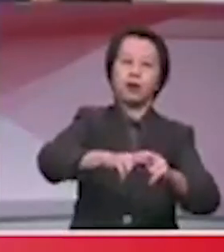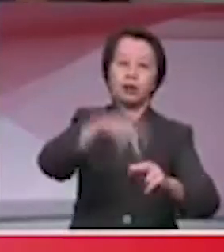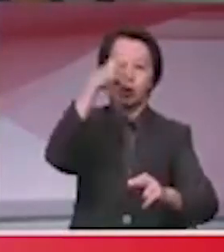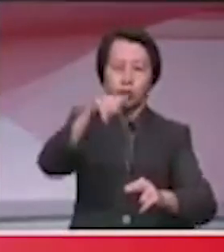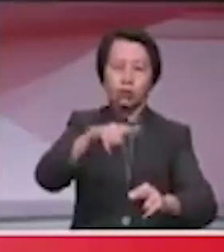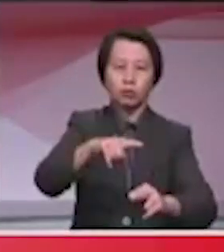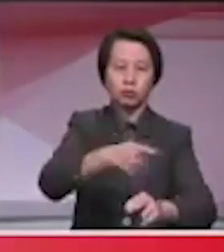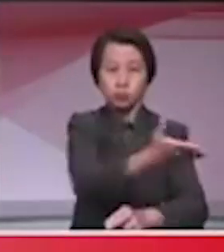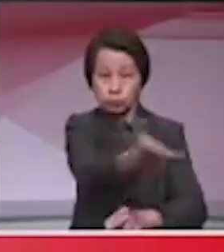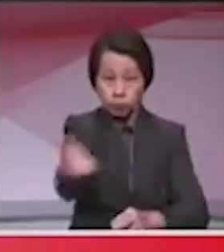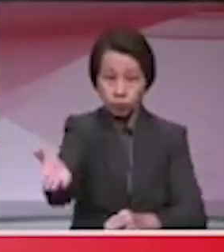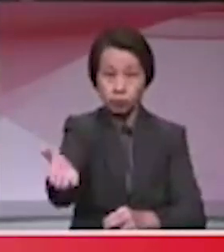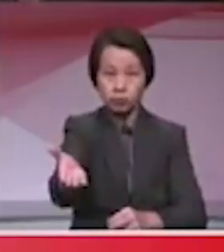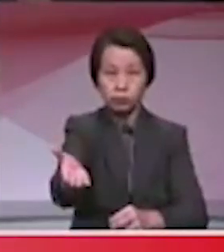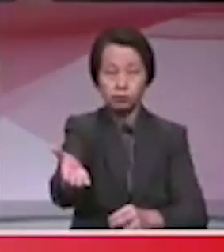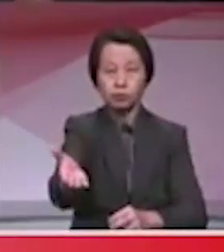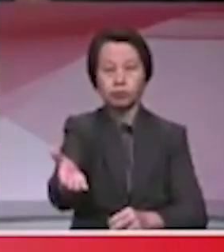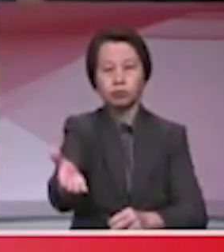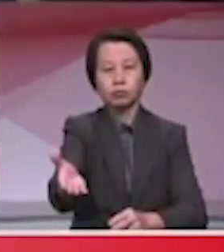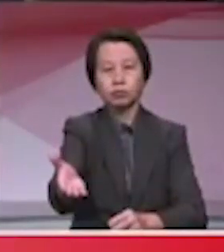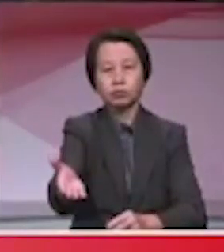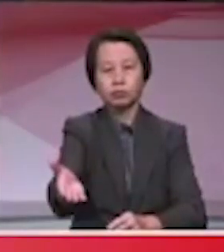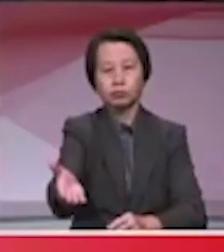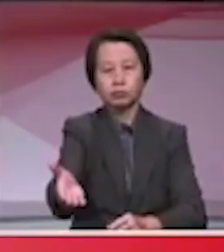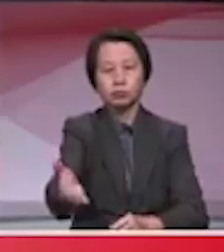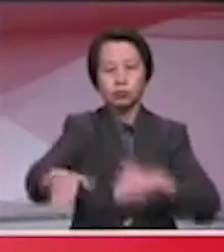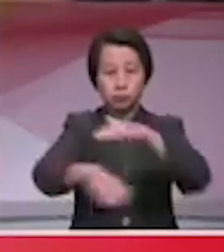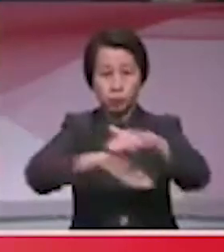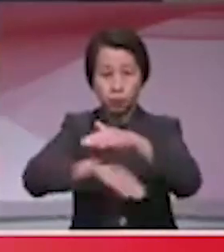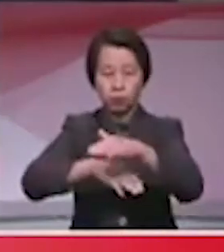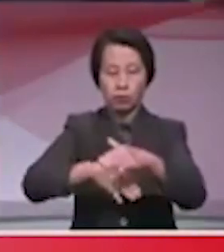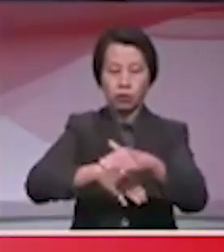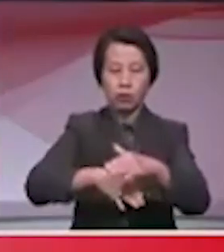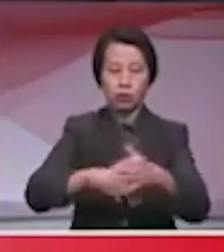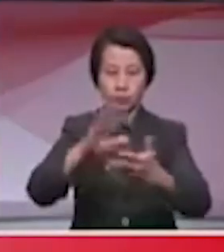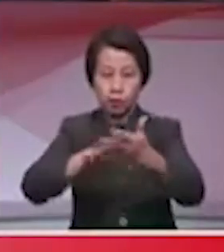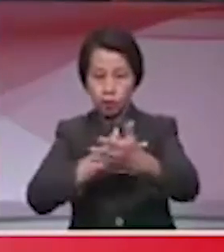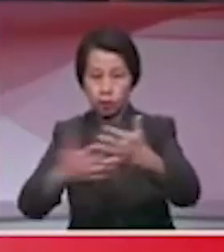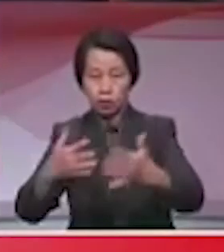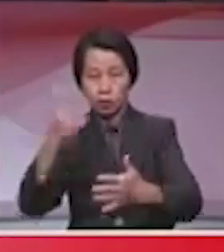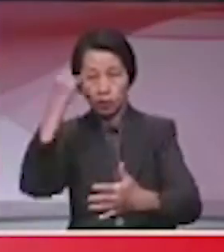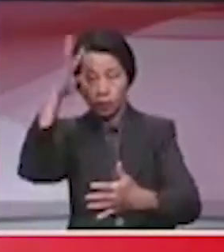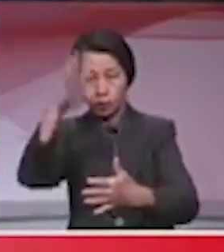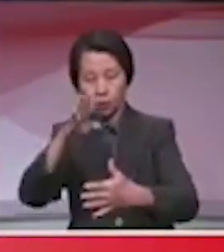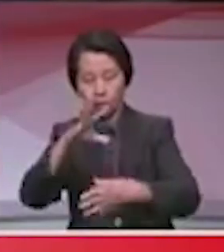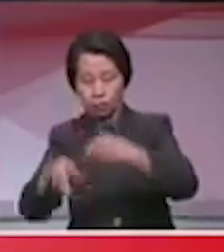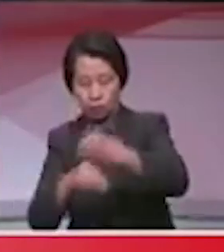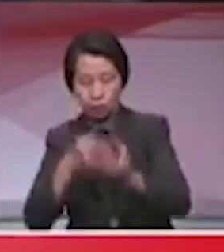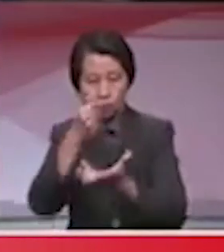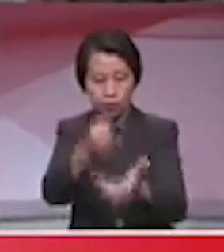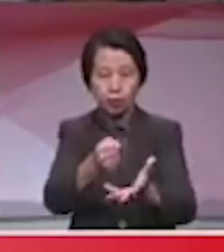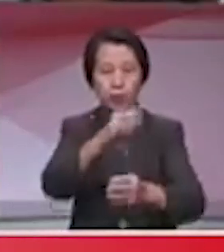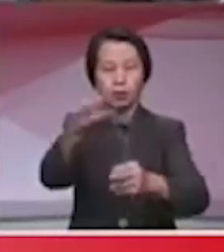untuk saudara dan saudari sekalian di bawah pakej kerangka inisiatif tambahan